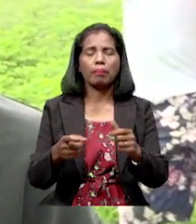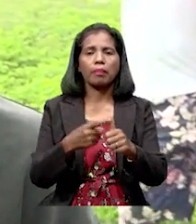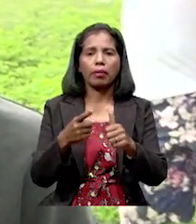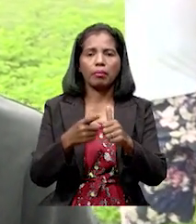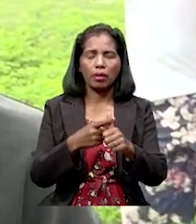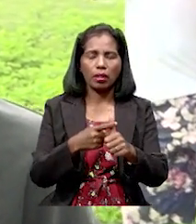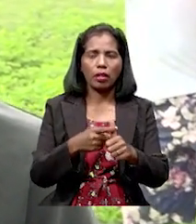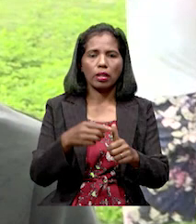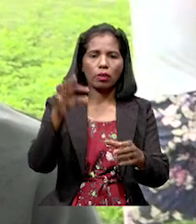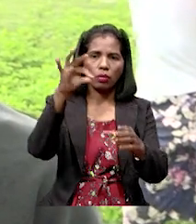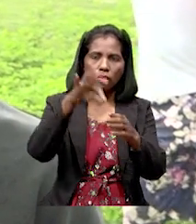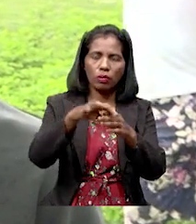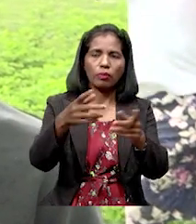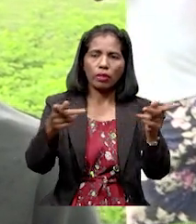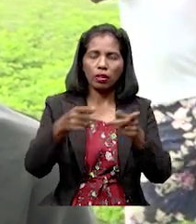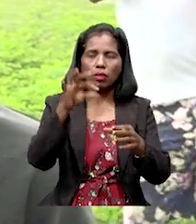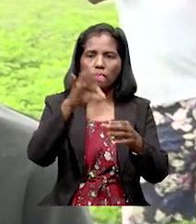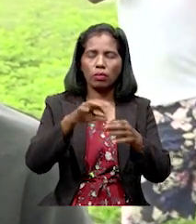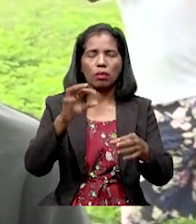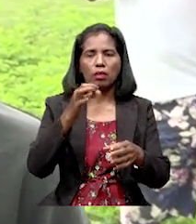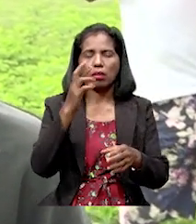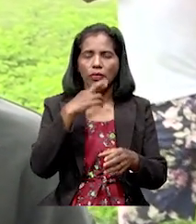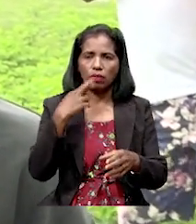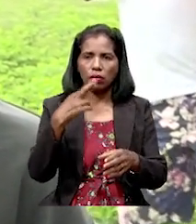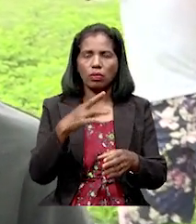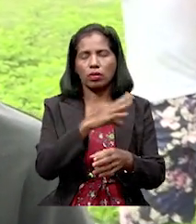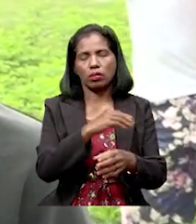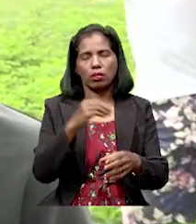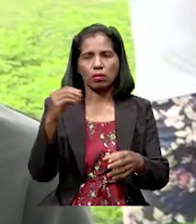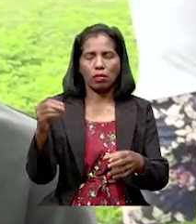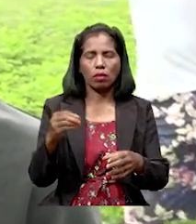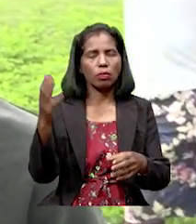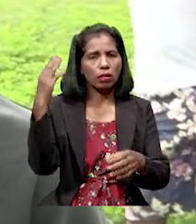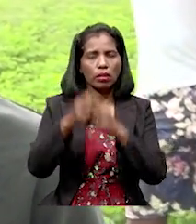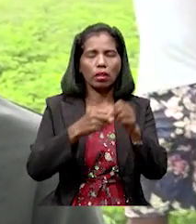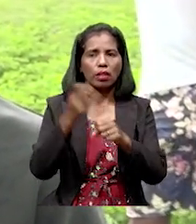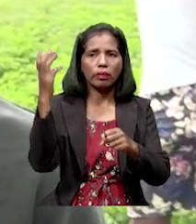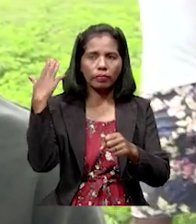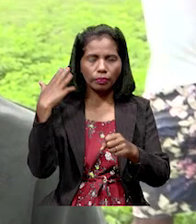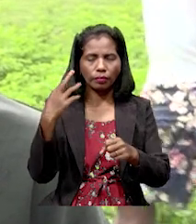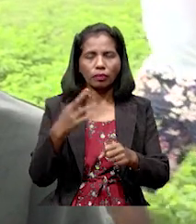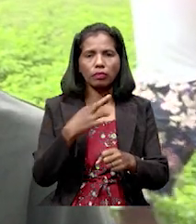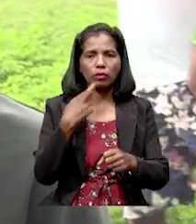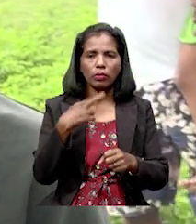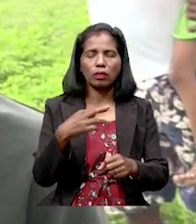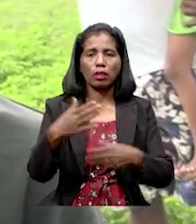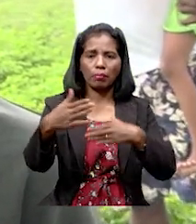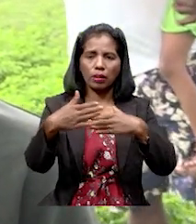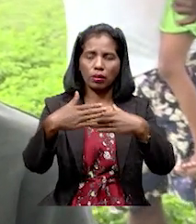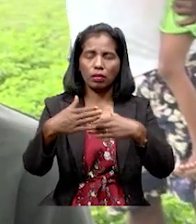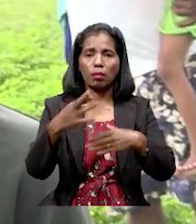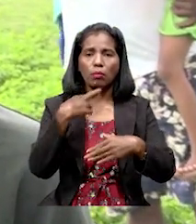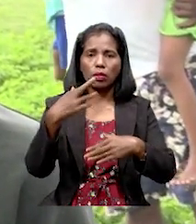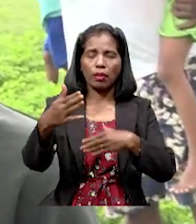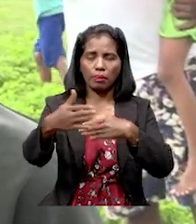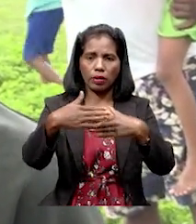natar depois mai e tinha ulu kuna nene mota começa a ameaçar da comunidade ninha uma lá os uma dito me